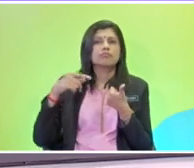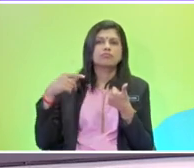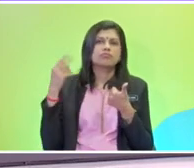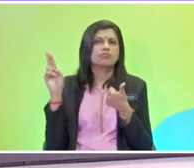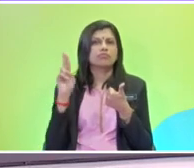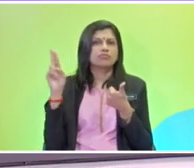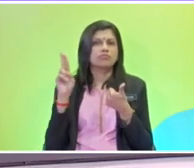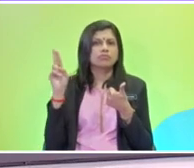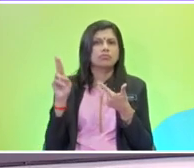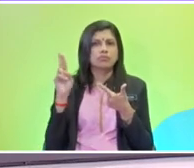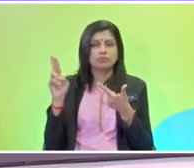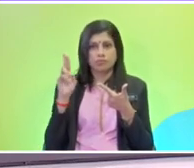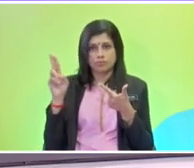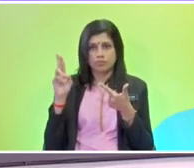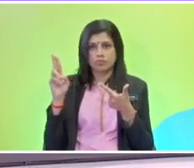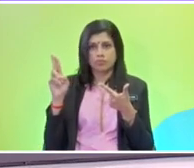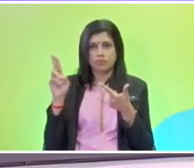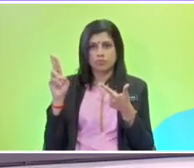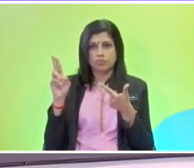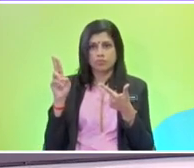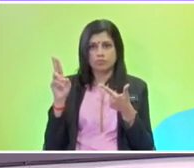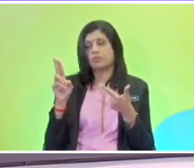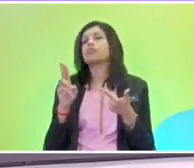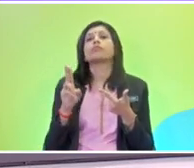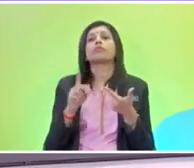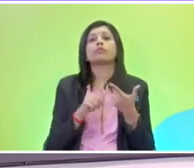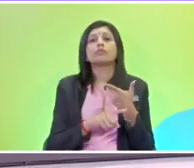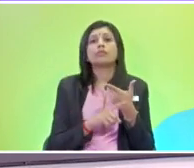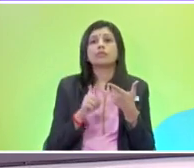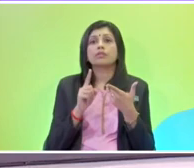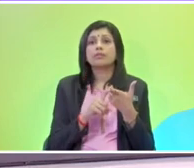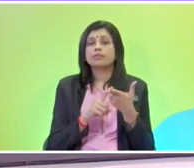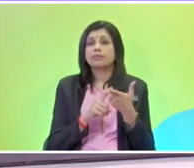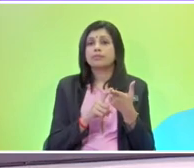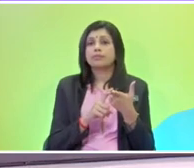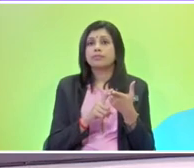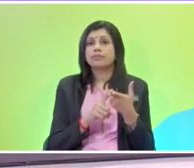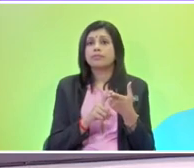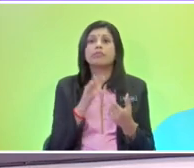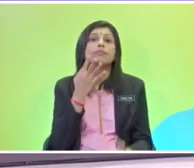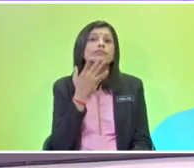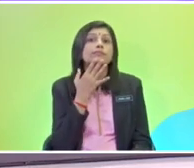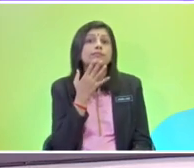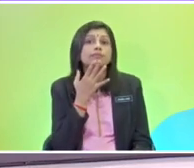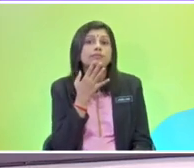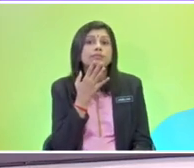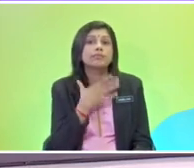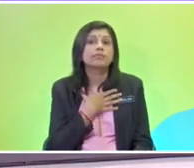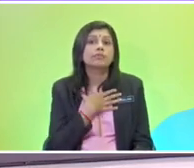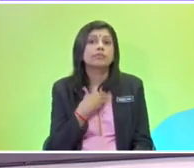warna ungu. Warna ungu. Warna purple tu warna dalam bahasa Inggeris kan, warna ungu. Dan ada satu lagi jenis warna